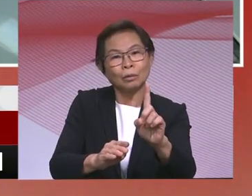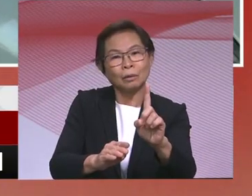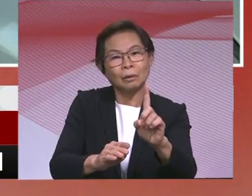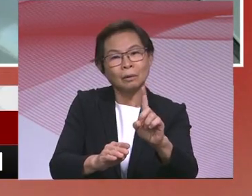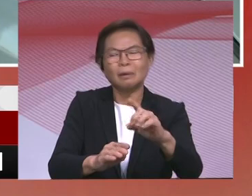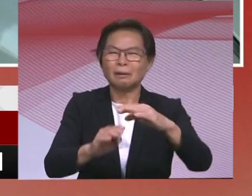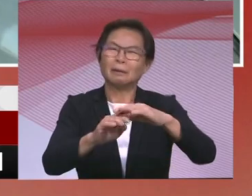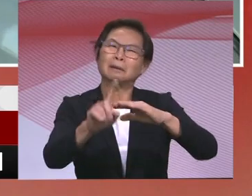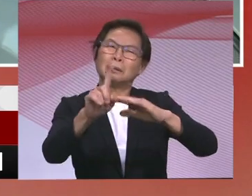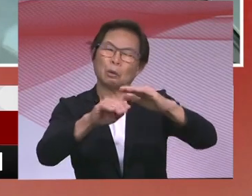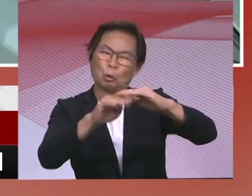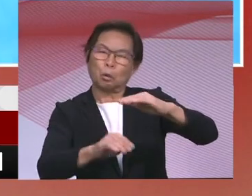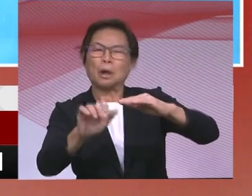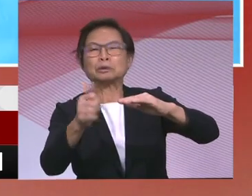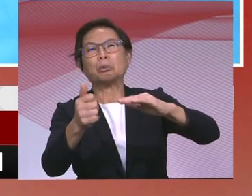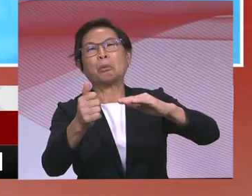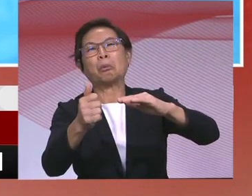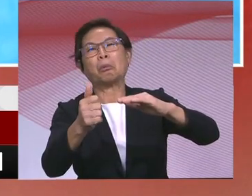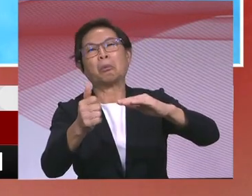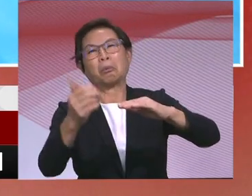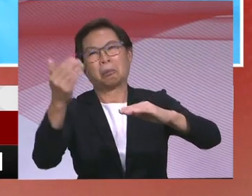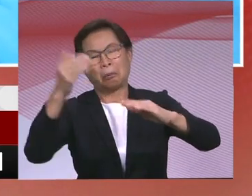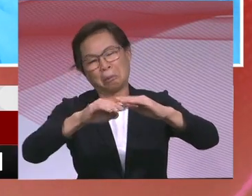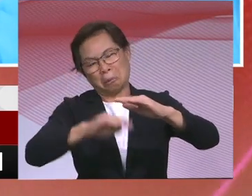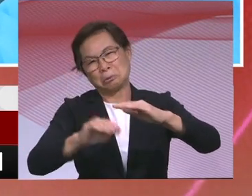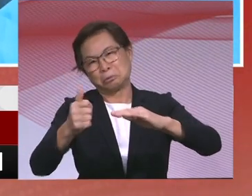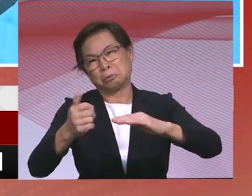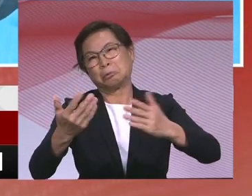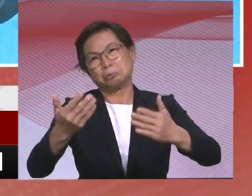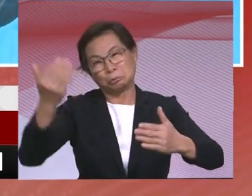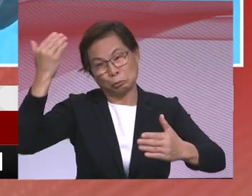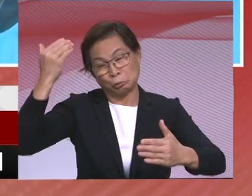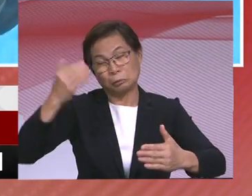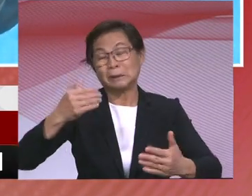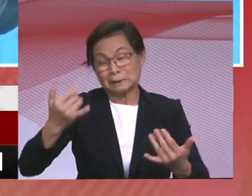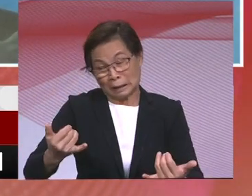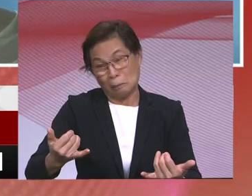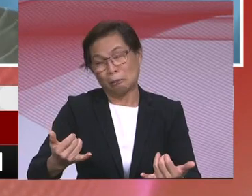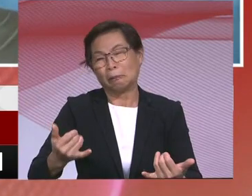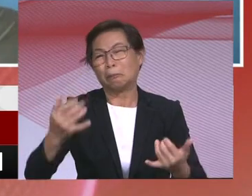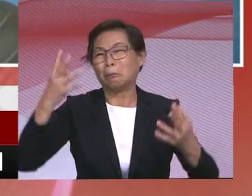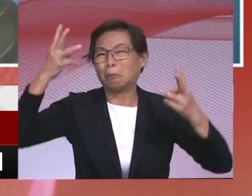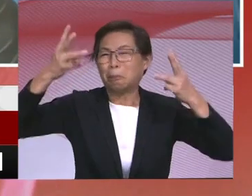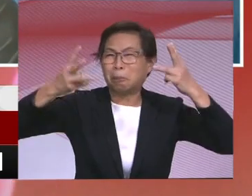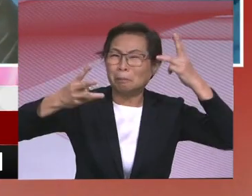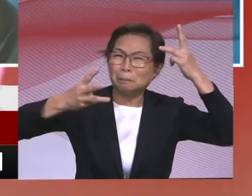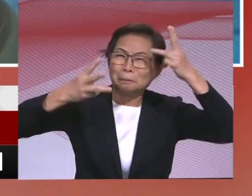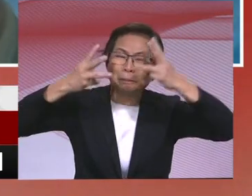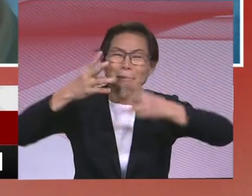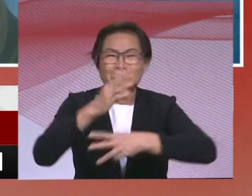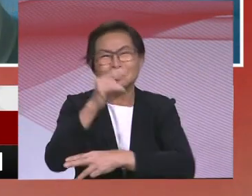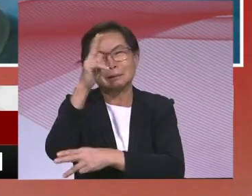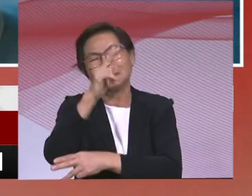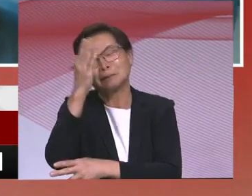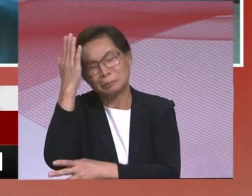2 digit Syahrini tren ini nyata amat membimbangkan dan kerajaan